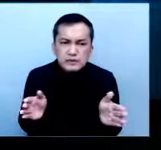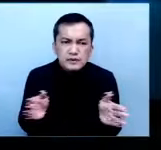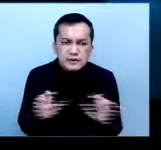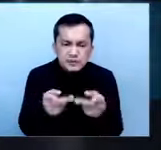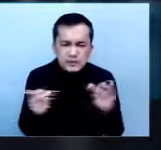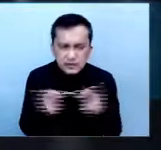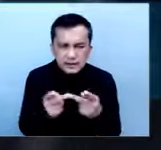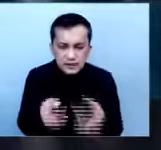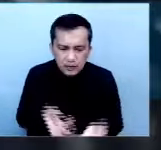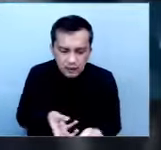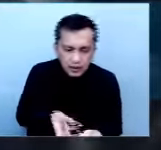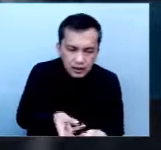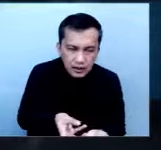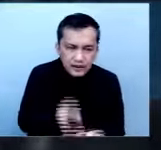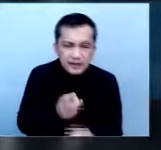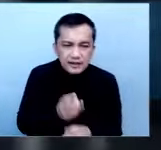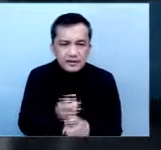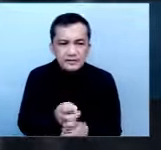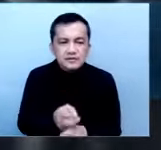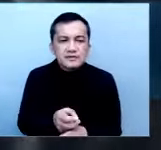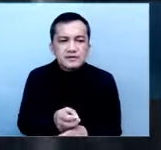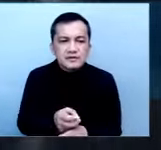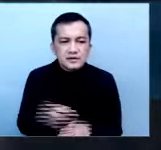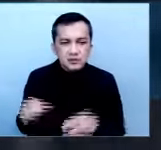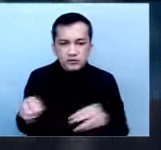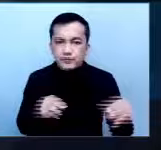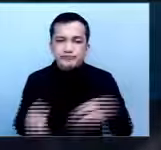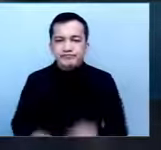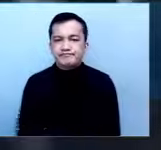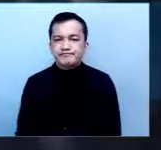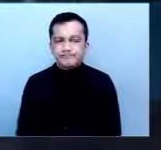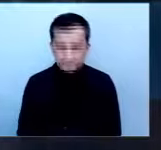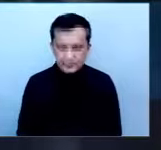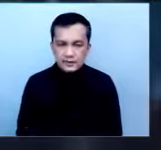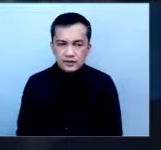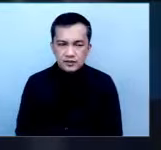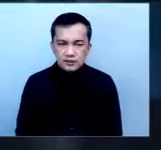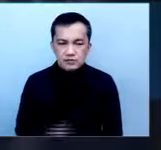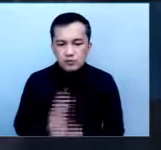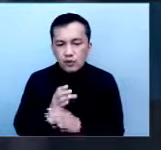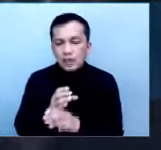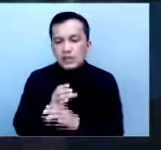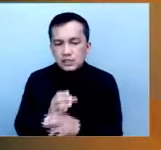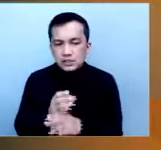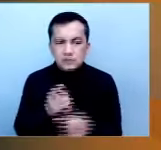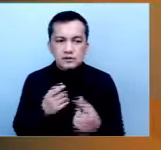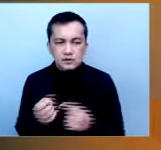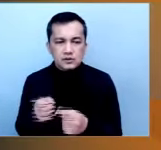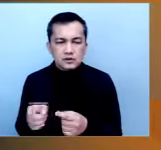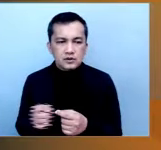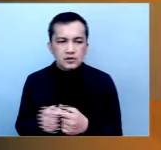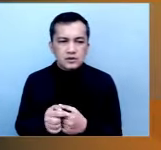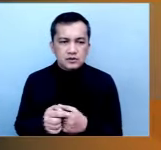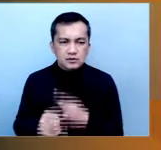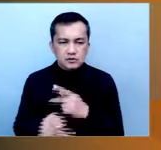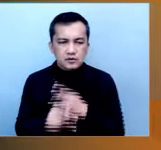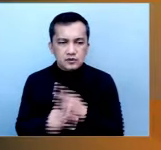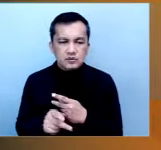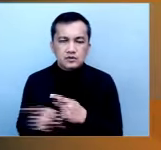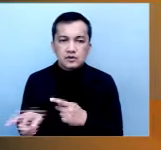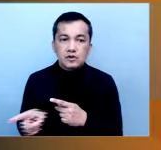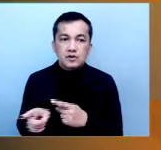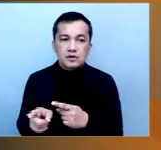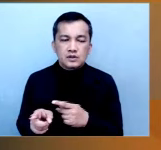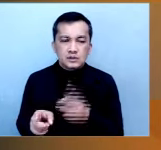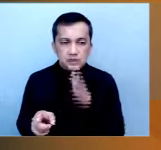talagang ang hirap pong gumalaw. Kaya talaga pong doble ingat po yung ating ginawa para po ma-proteksyonan po natin yung